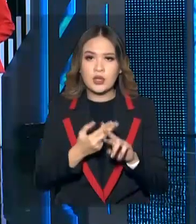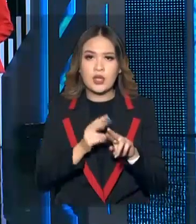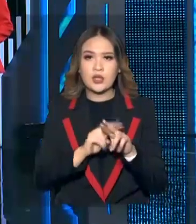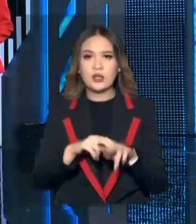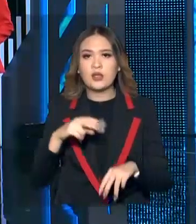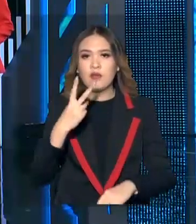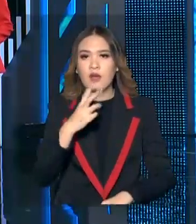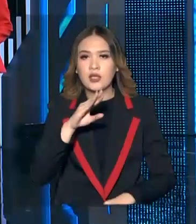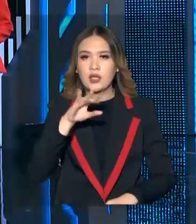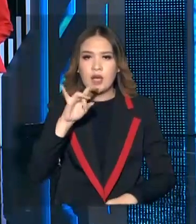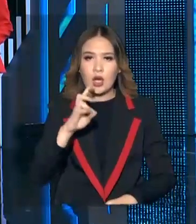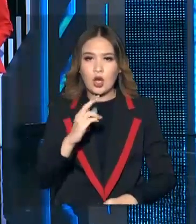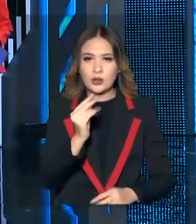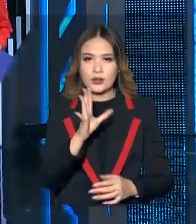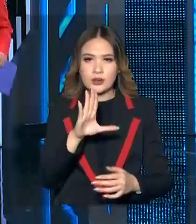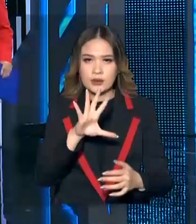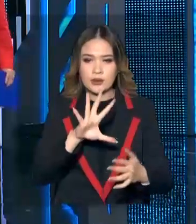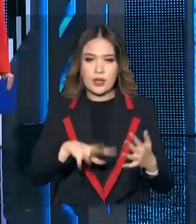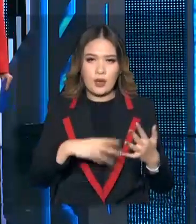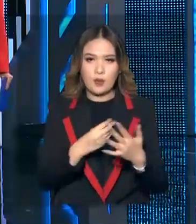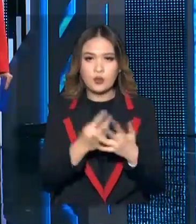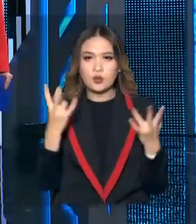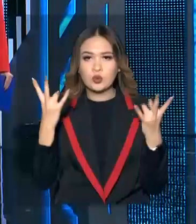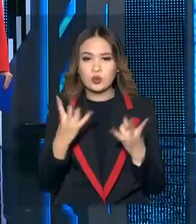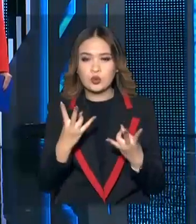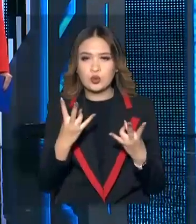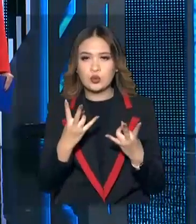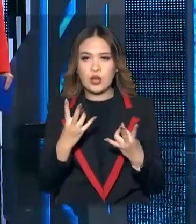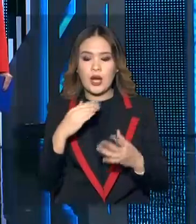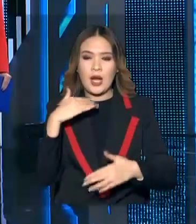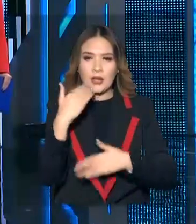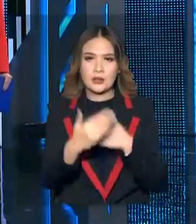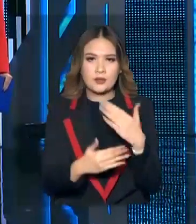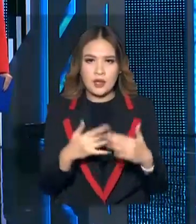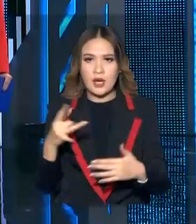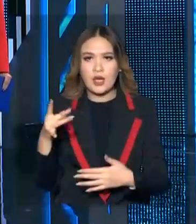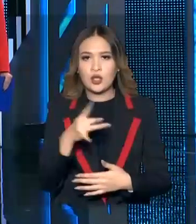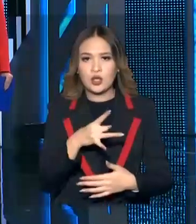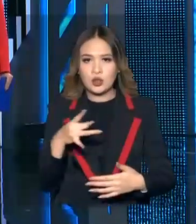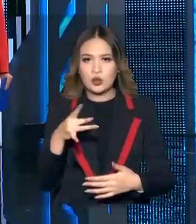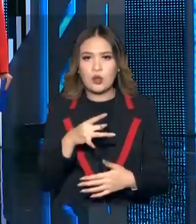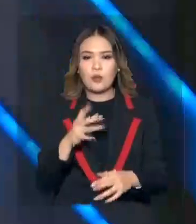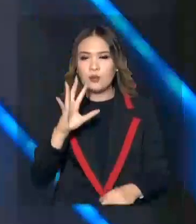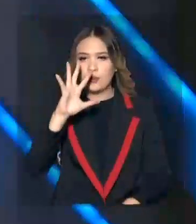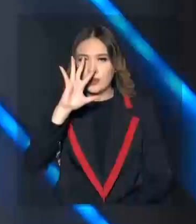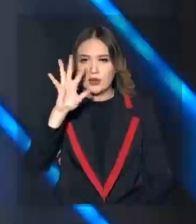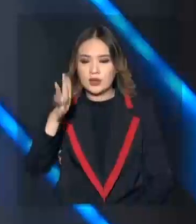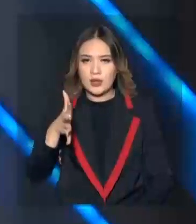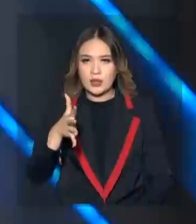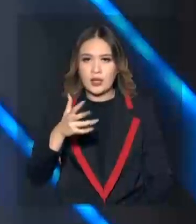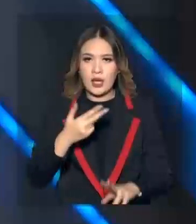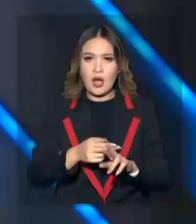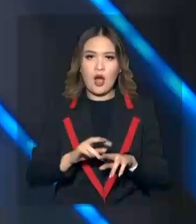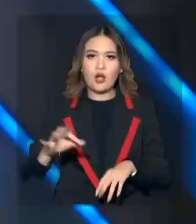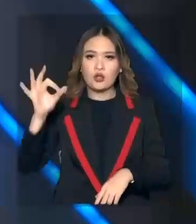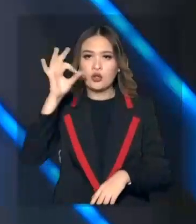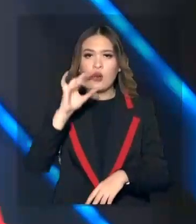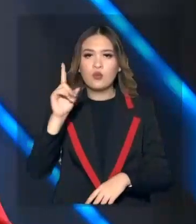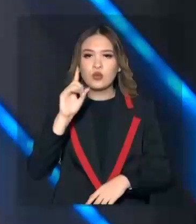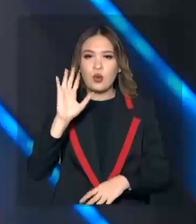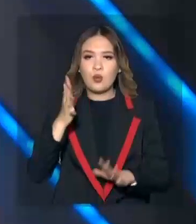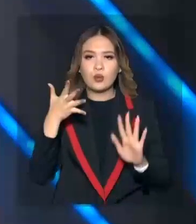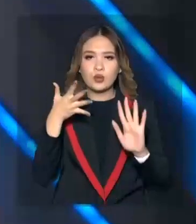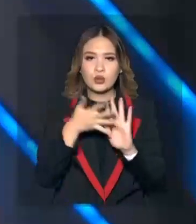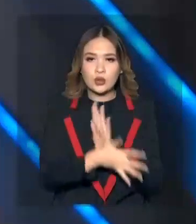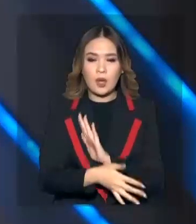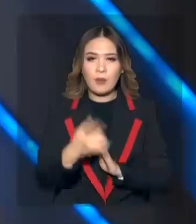2 триллиона тенге, которые нужно потратить на развитие региона в течение 5 лет. О том, на что пойдут